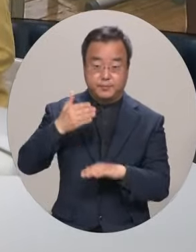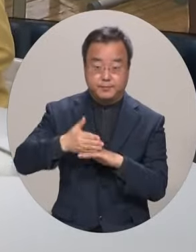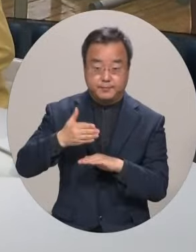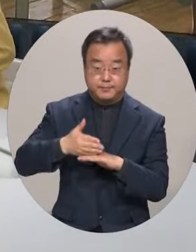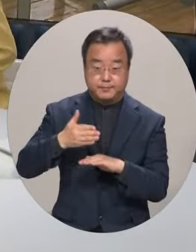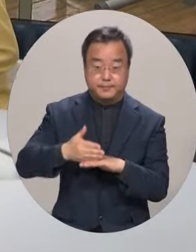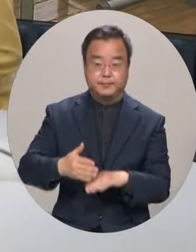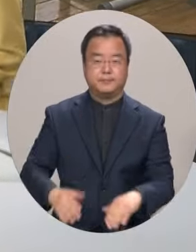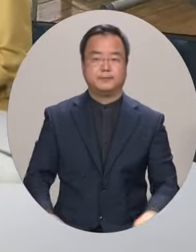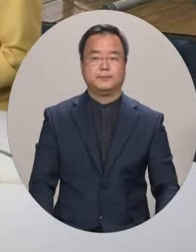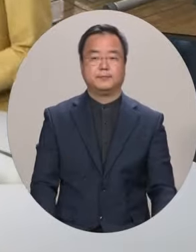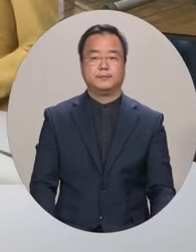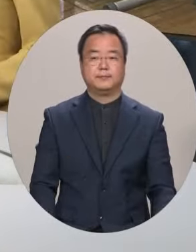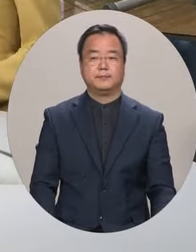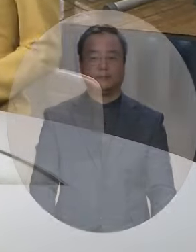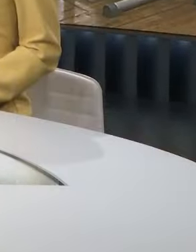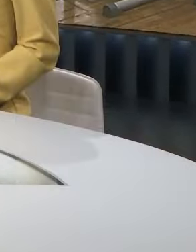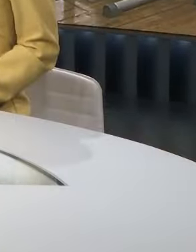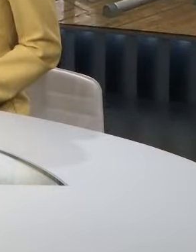고맙습니다 감사합니다